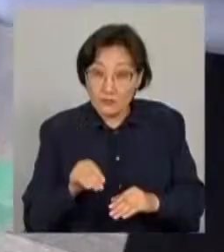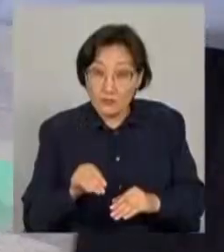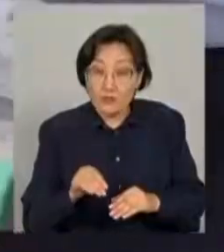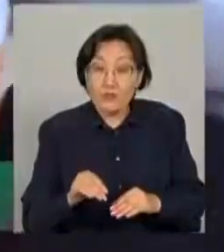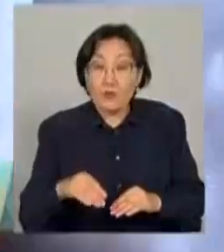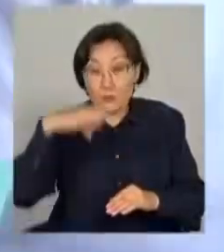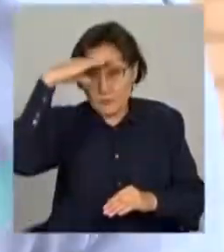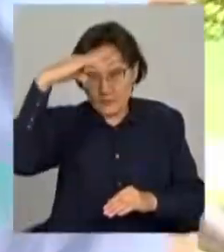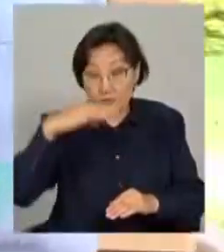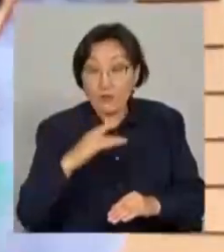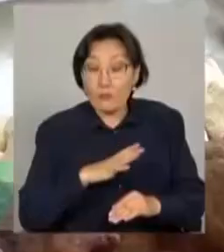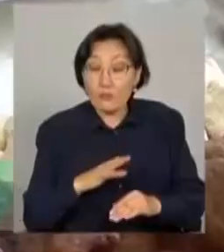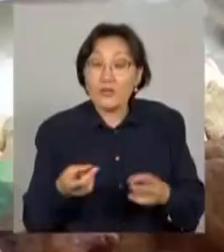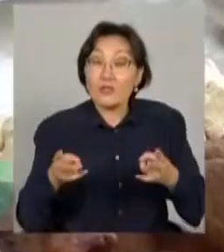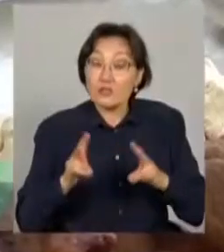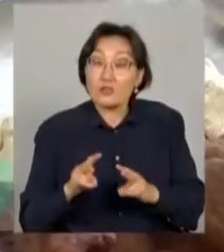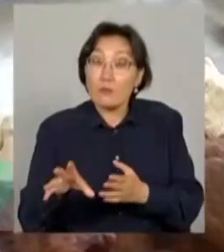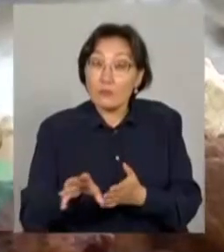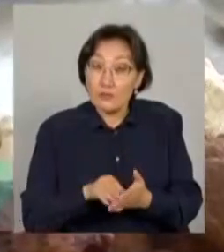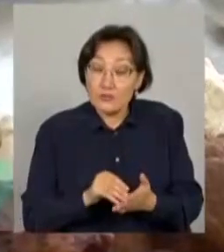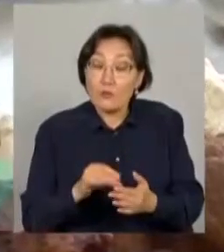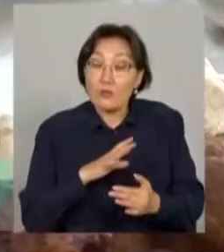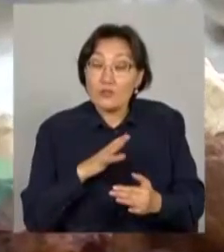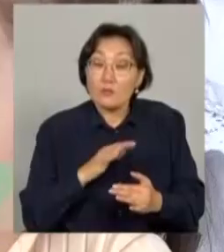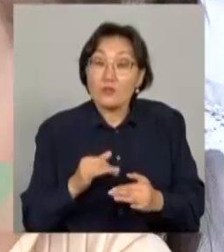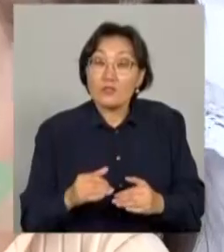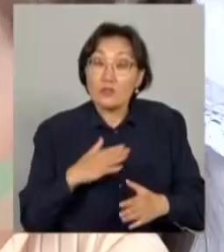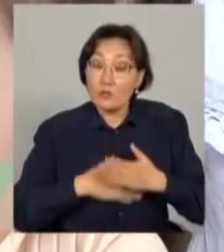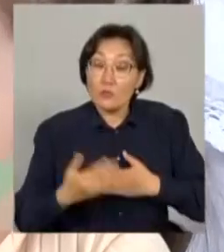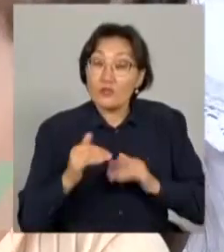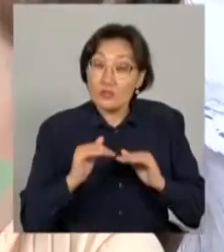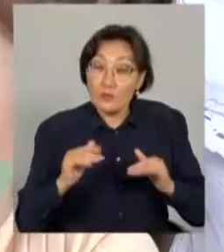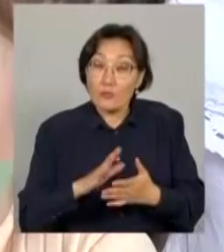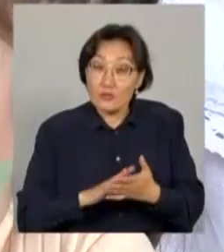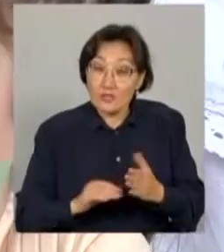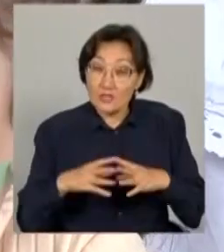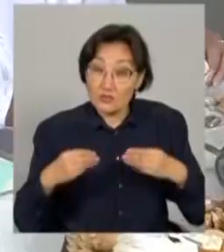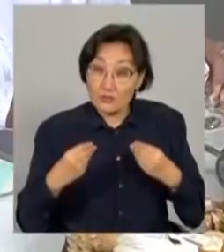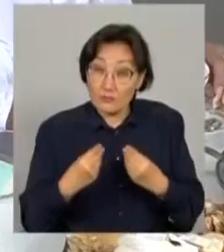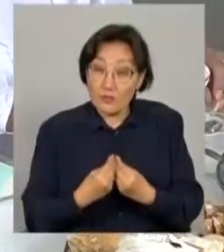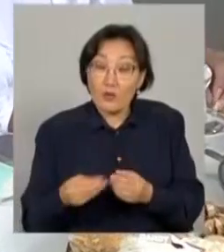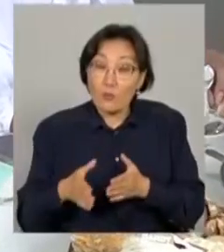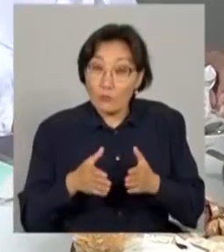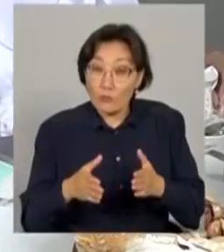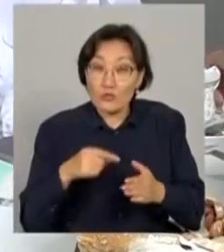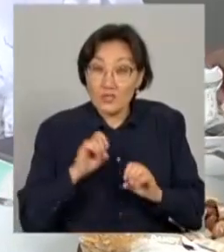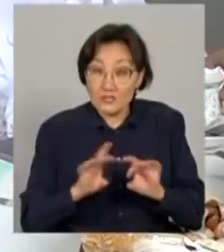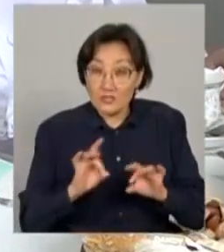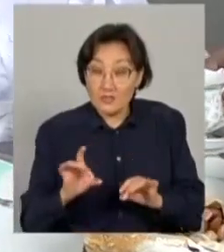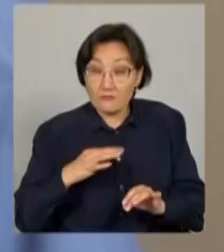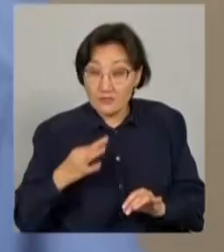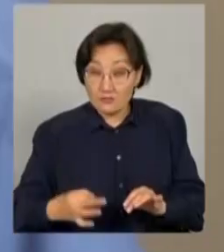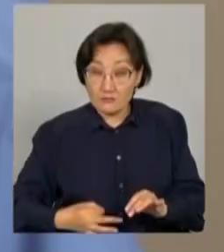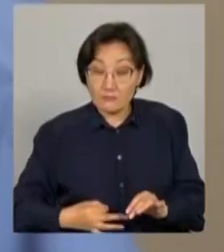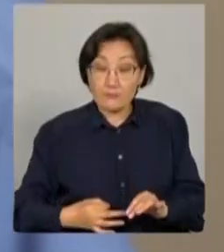и остается примером для подражания. Потому он был бы рад, если его дети продолжат семейную династию, рассказывает Динмухамед. С